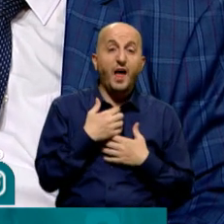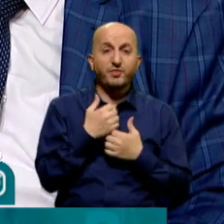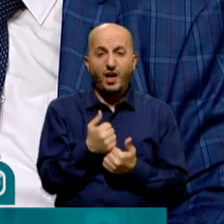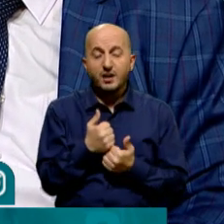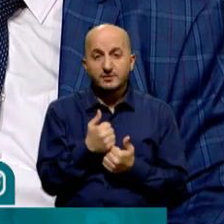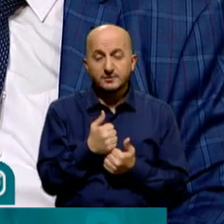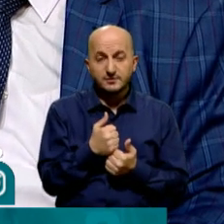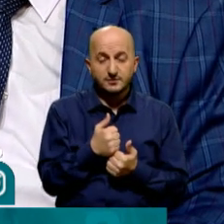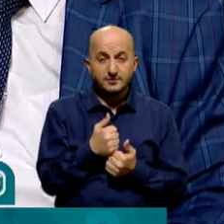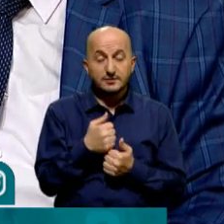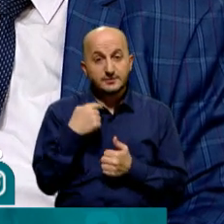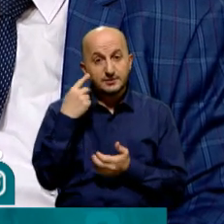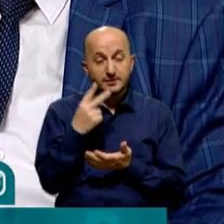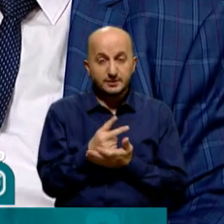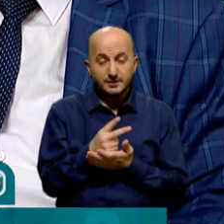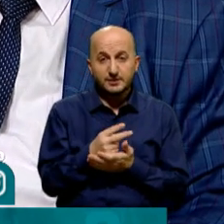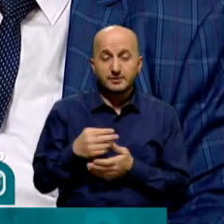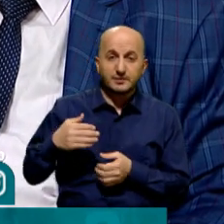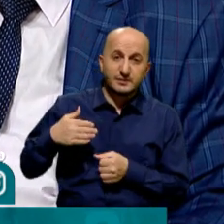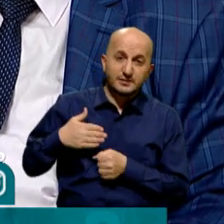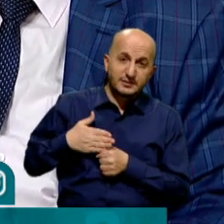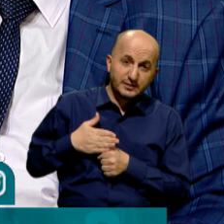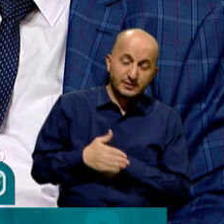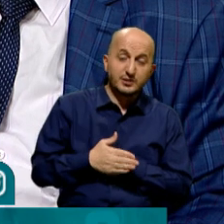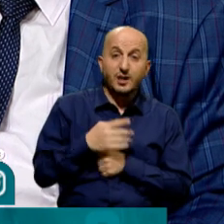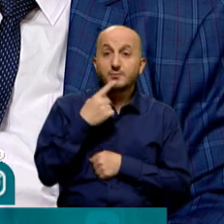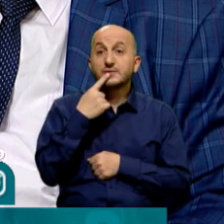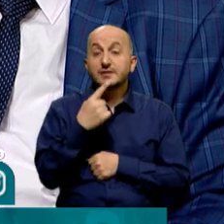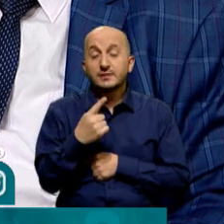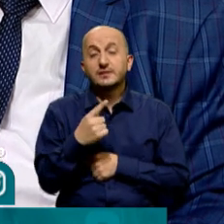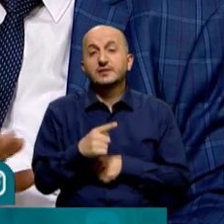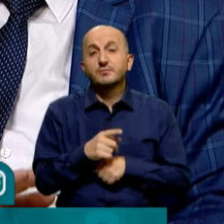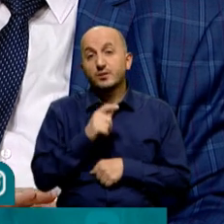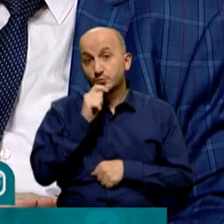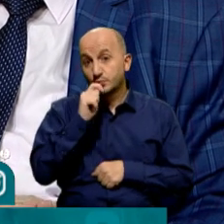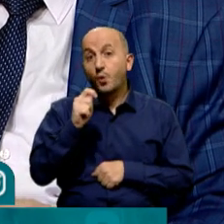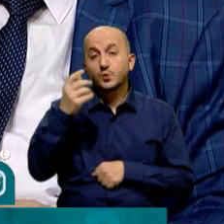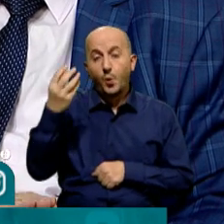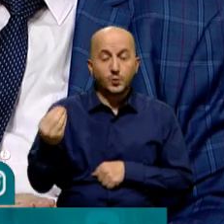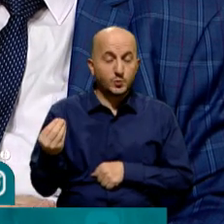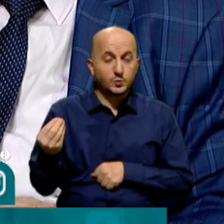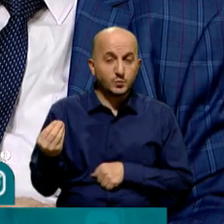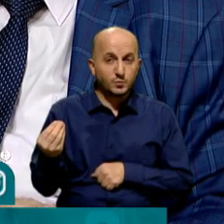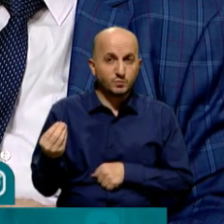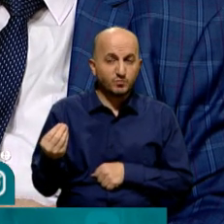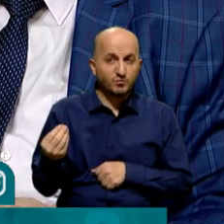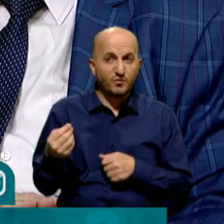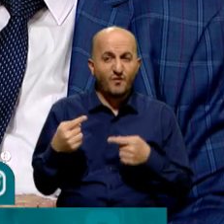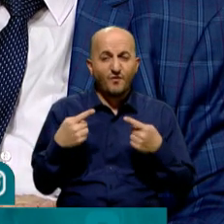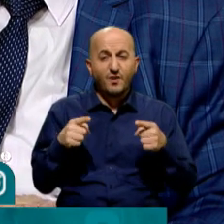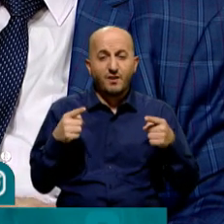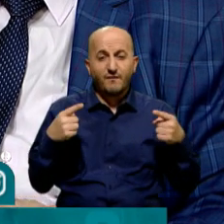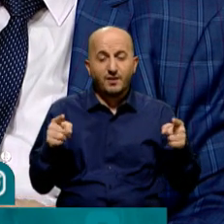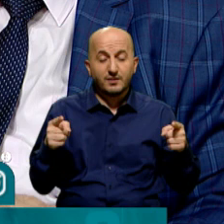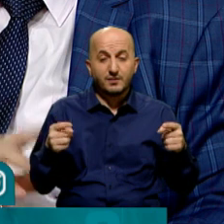için. Çıkmadıysa olmuyor mu? Hayır yok. Keseceğim dediği vakitte bu vaat olur. Tamam mı? Hatta Hanefi fukahasına ben ihtilafları çoğaltmak için bazı